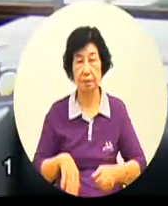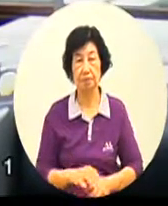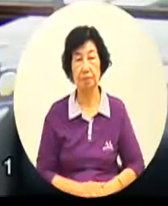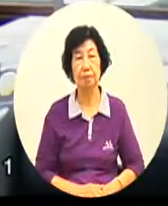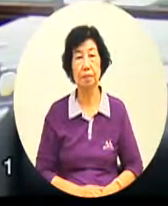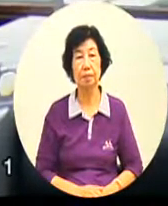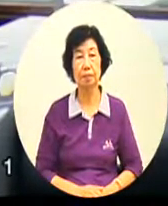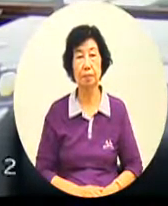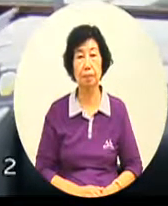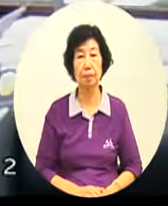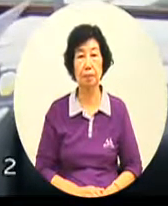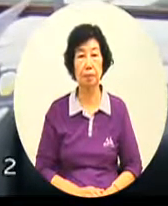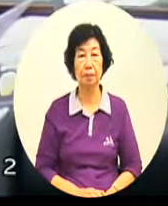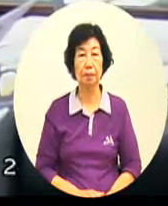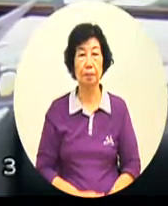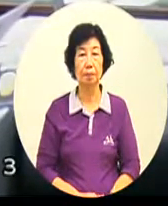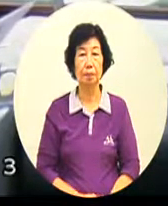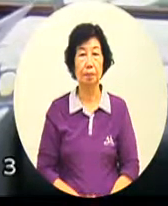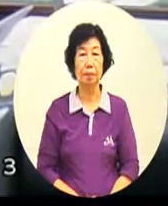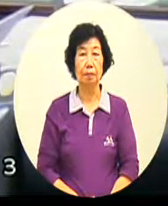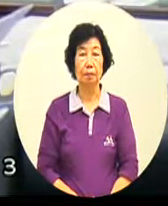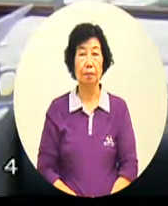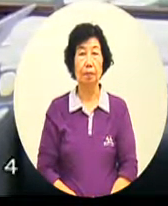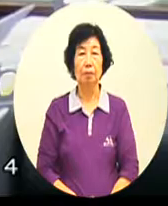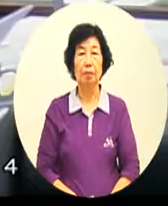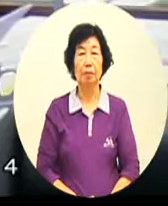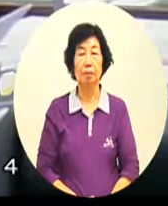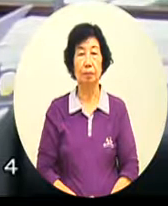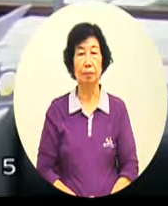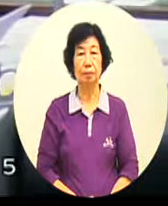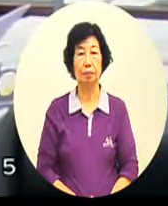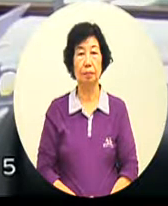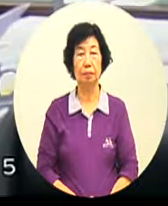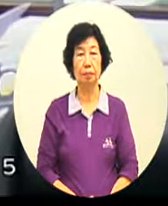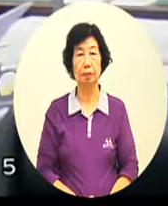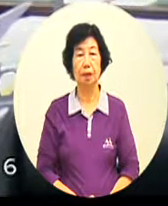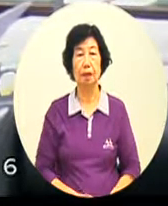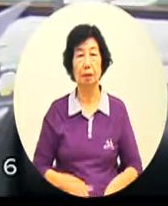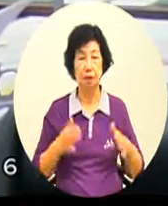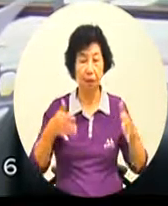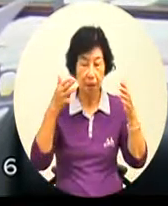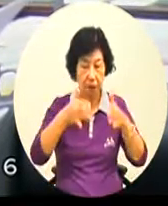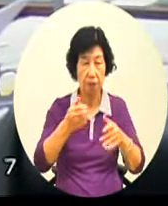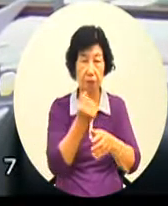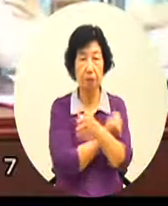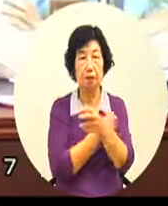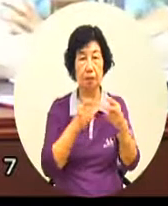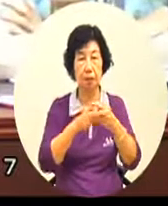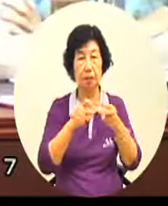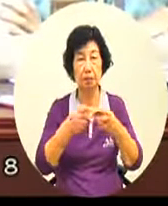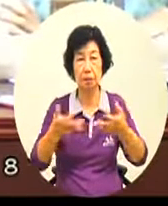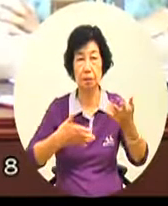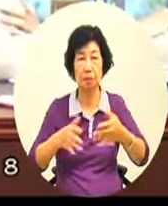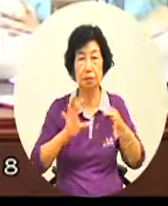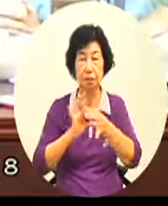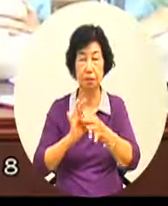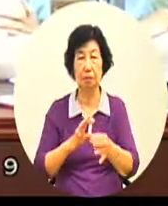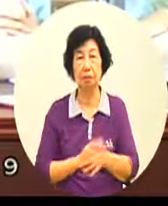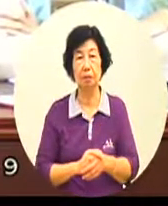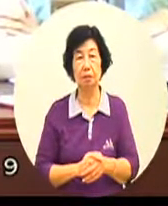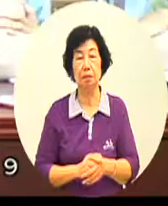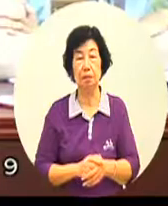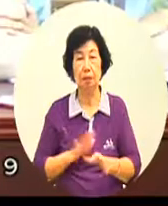复。 谢谢主席啊，谢谢陈议员对于劳工事务的关心哈。那因为议员所